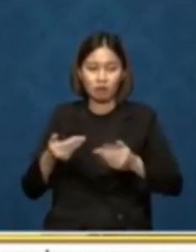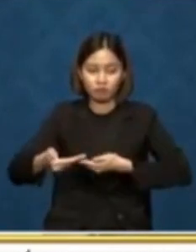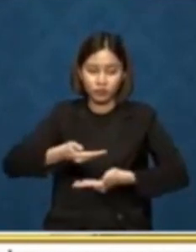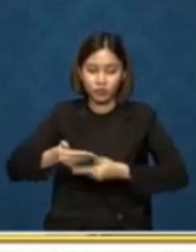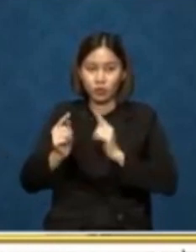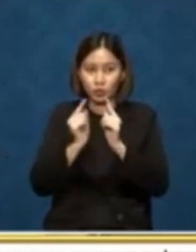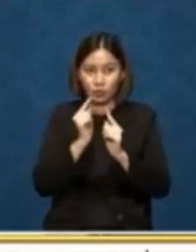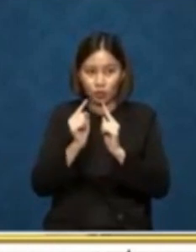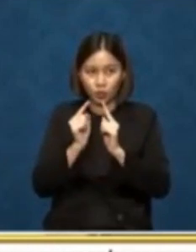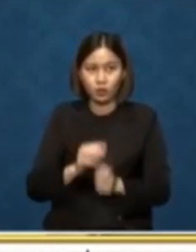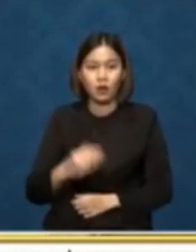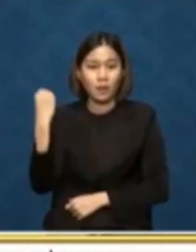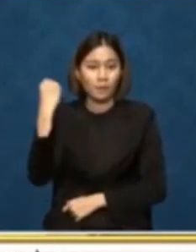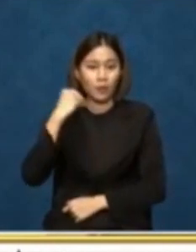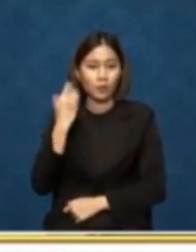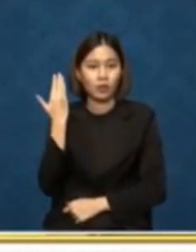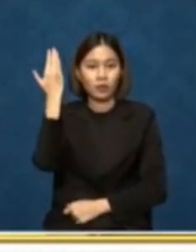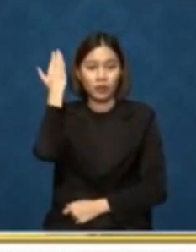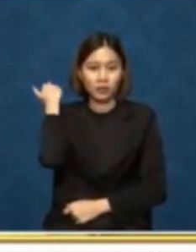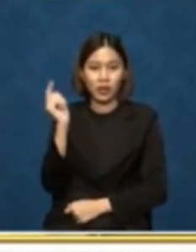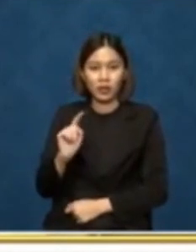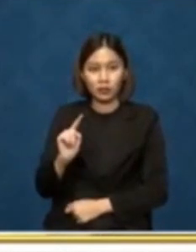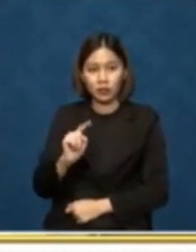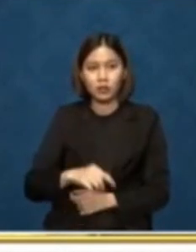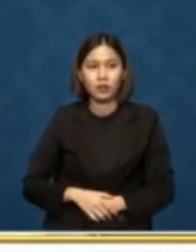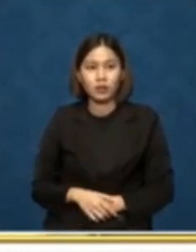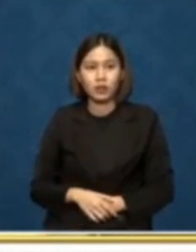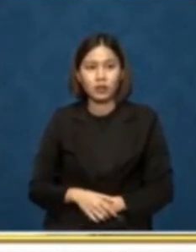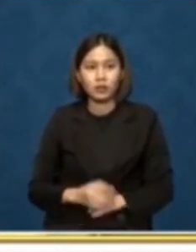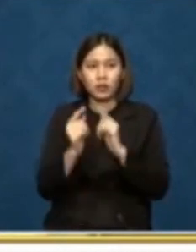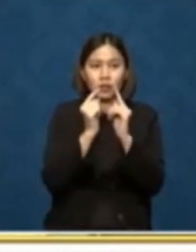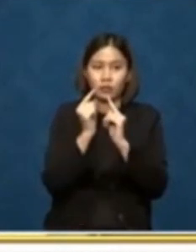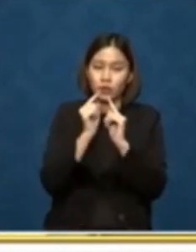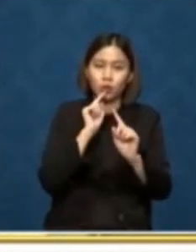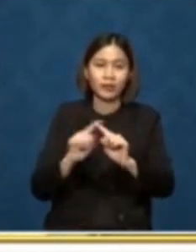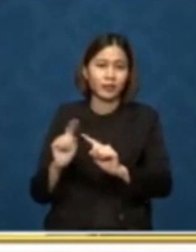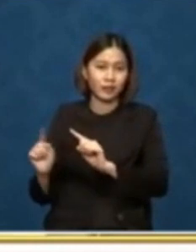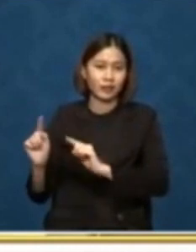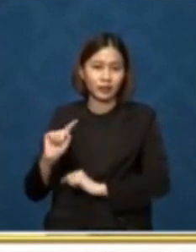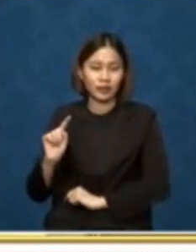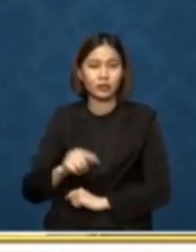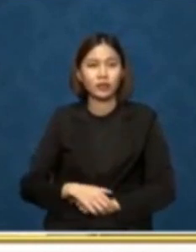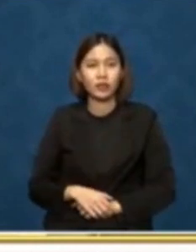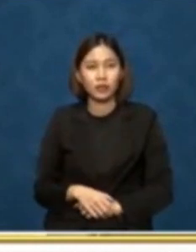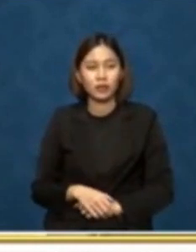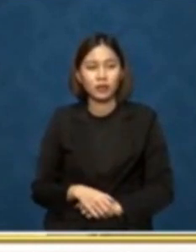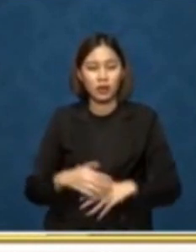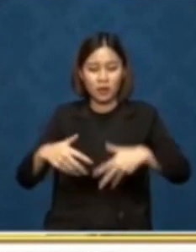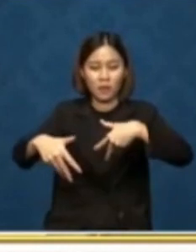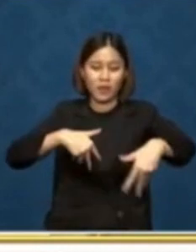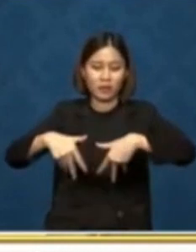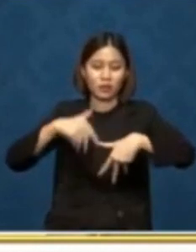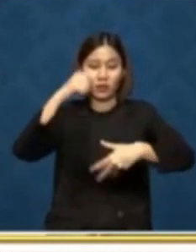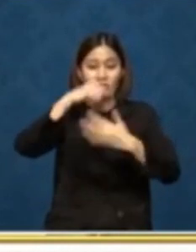กรรมการของการเจรจาเนี่ยหลายครั้งที่ผ่านมาแม้แต่เรื่องที่ไปคุยเรื่องอะไรอย่าว่าแต่